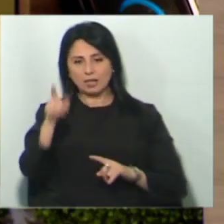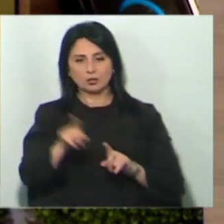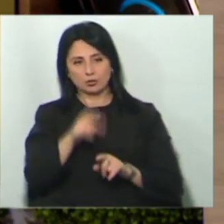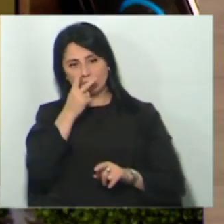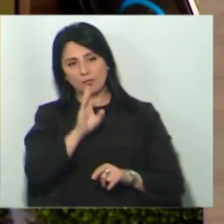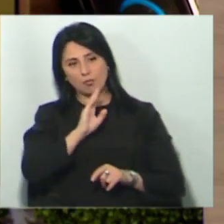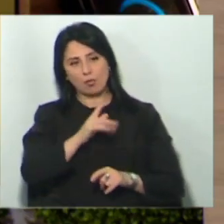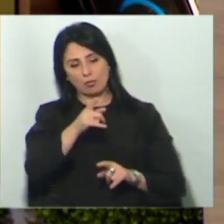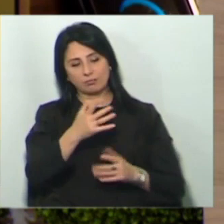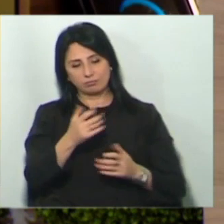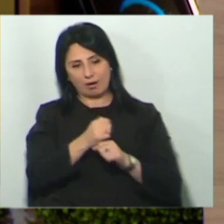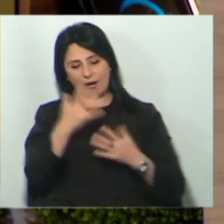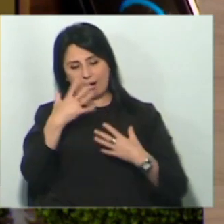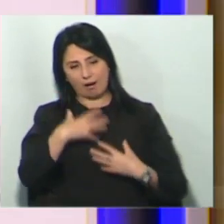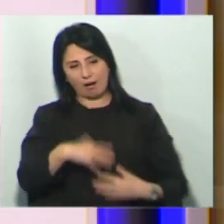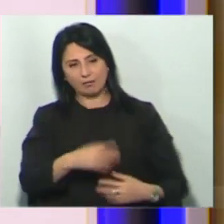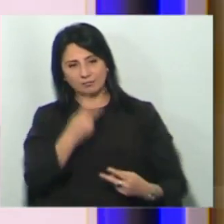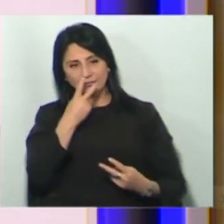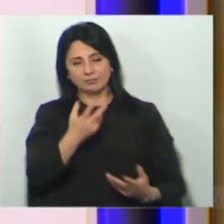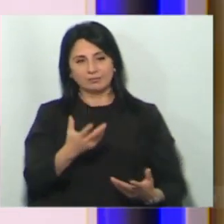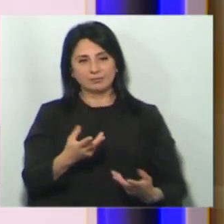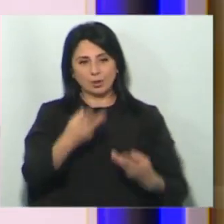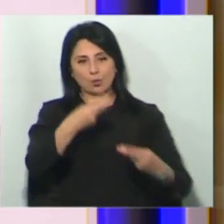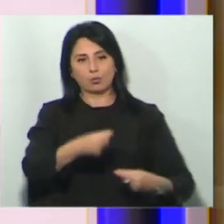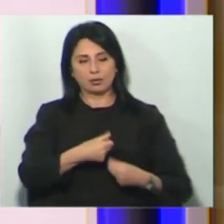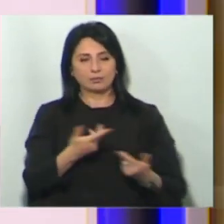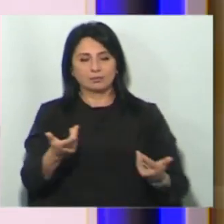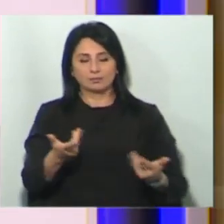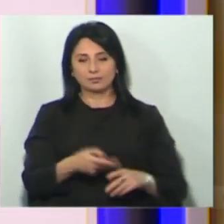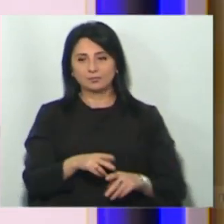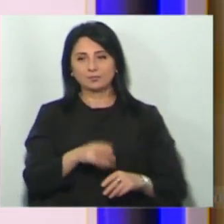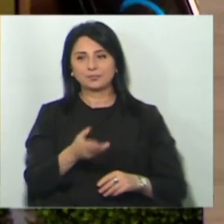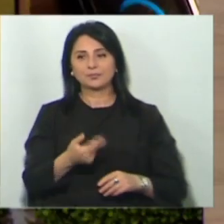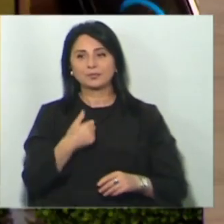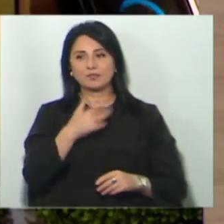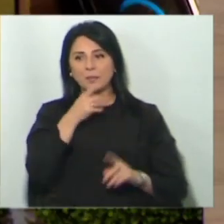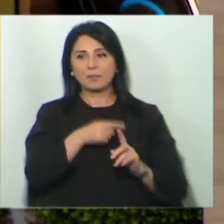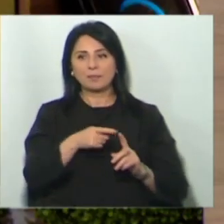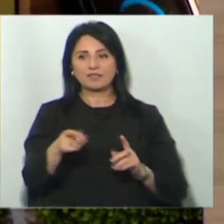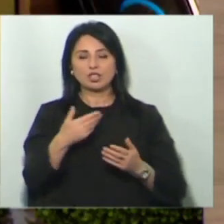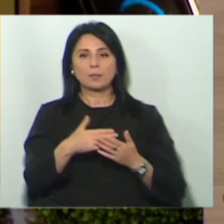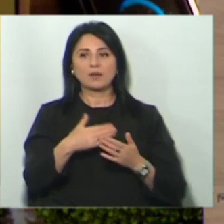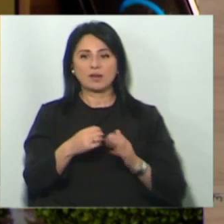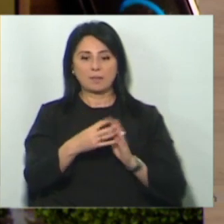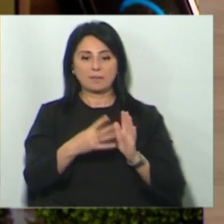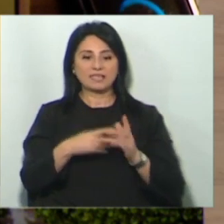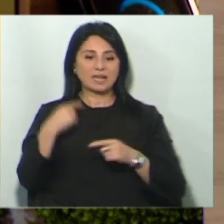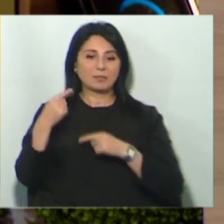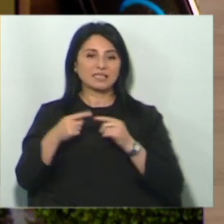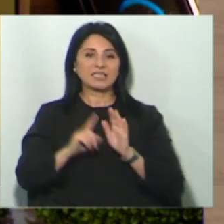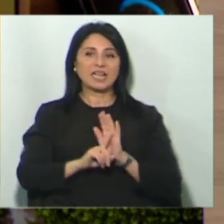მიზეზშეთაგობრივი კავშირი. Ეს არის მამოტივირებელი გარკვეულწილად. ხო. Უბრალოდ ეს ჩვენ პერიოდში მაგალითად მე-19